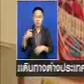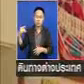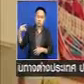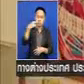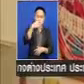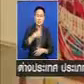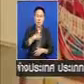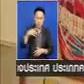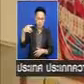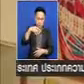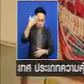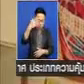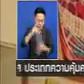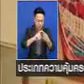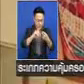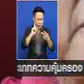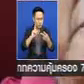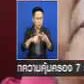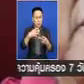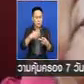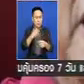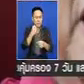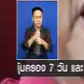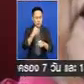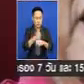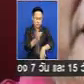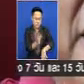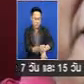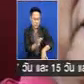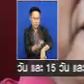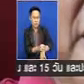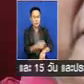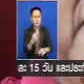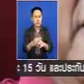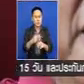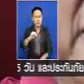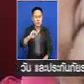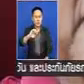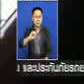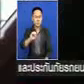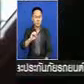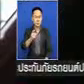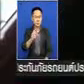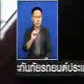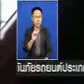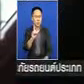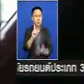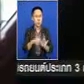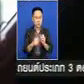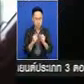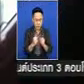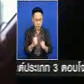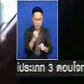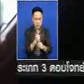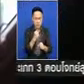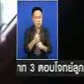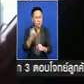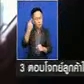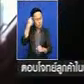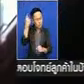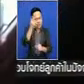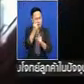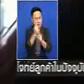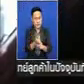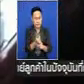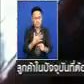เครื่องบินสักครั้งแล้วประการที่2ก็คืออยากจะสวมนาฬิกายี่ห้อมิโดสักเรือนค่ะความพยายามที่จะทำความฝันให้เ